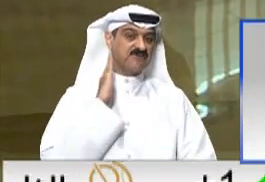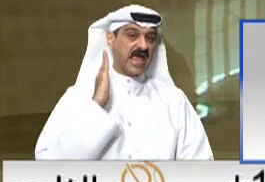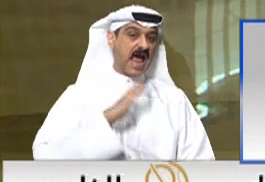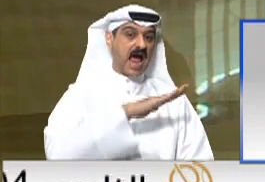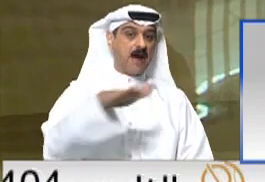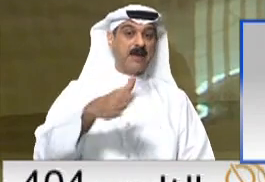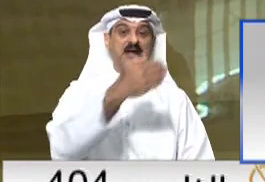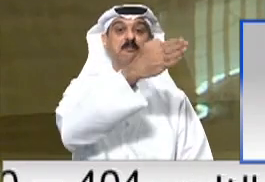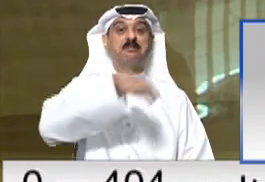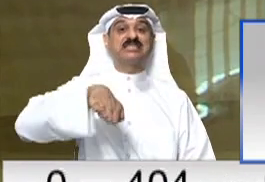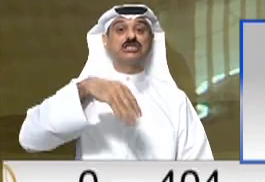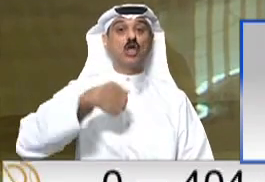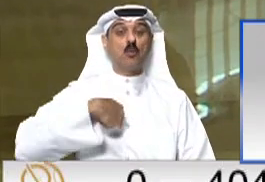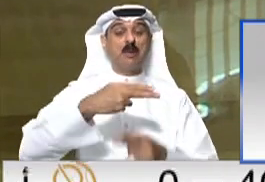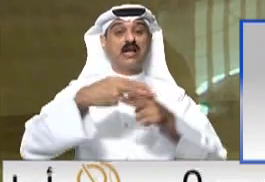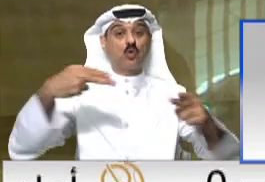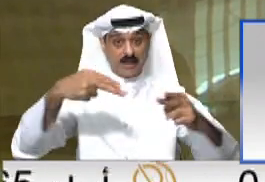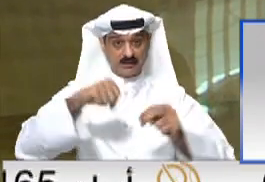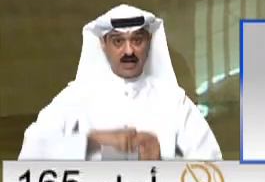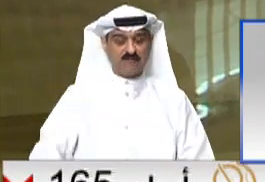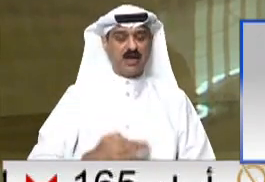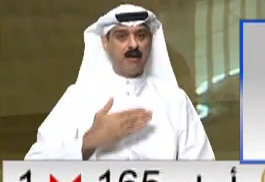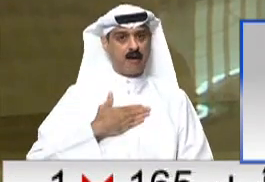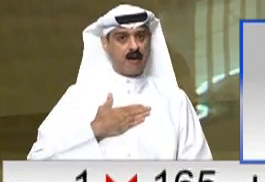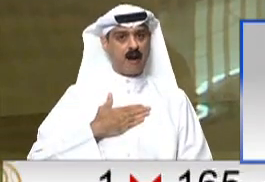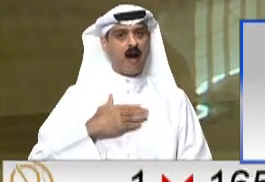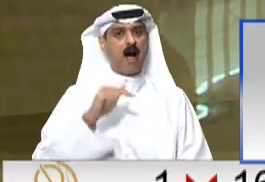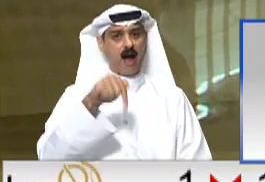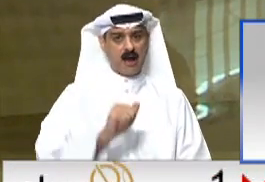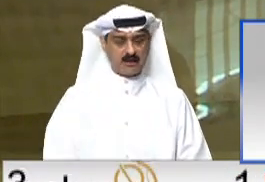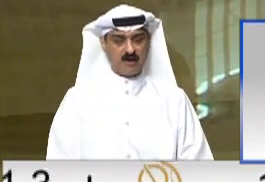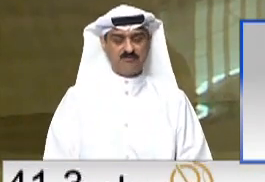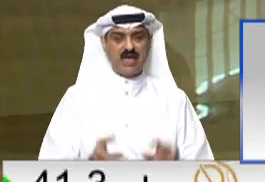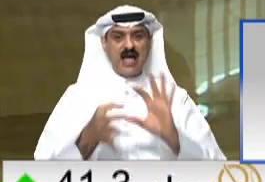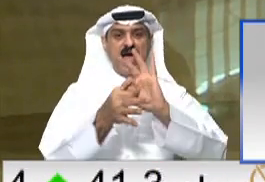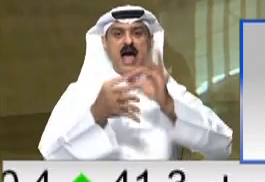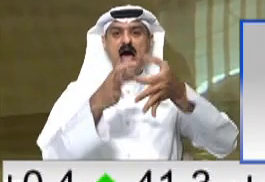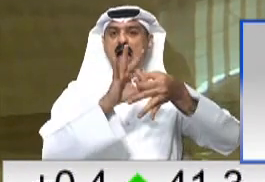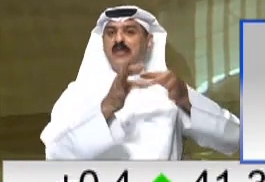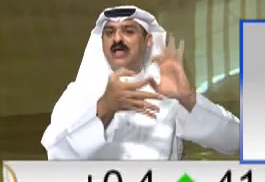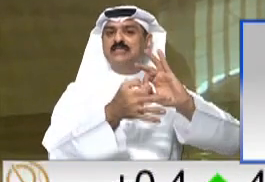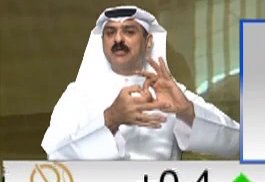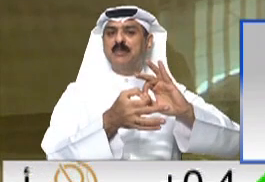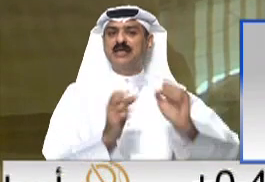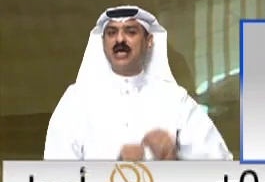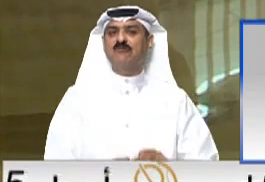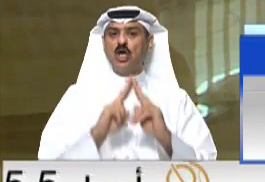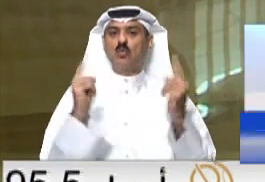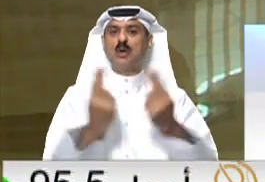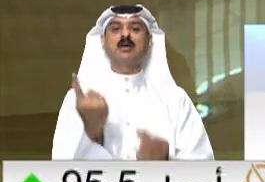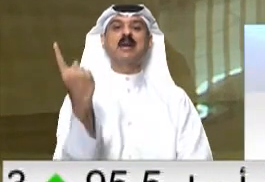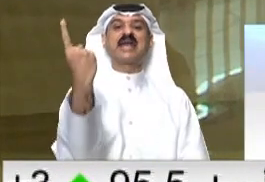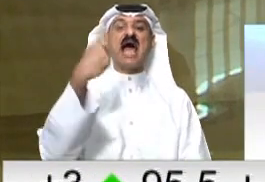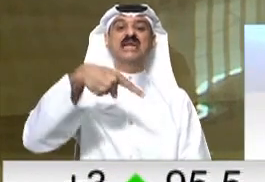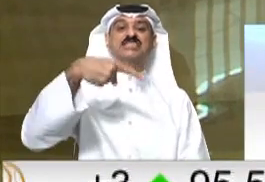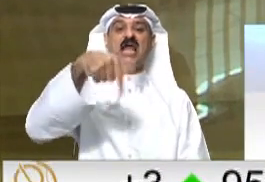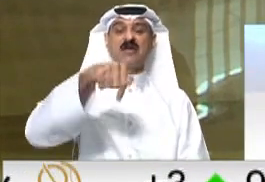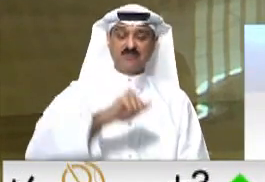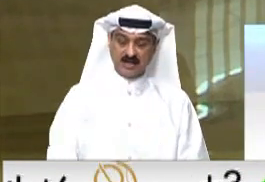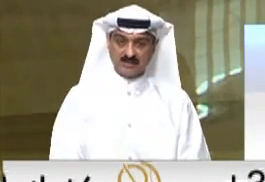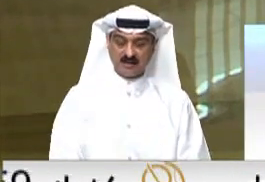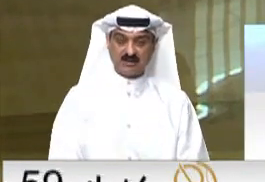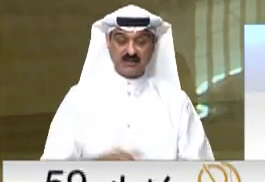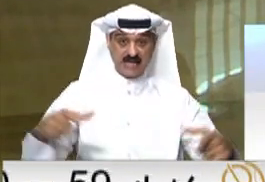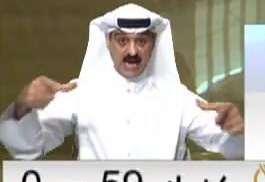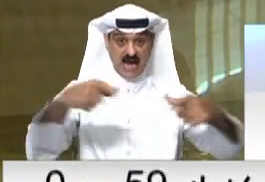الأمة الكويتي في اللقاء السنوي العاشر لجمعية الأمناء العامين العرب، وهذا